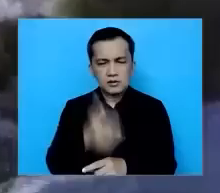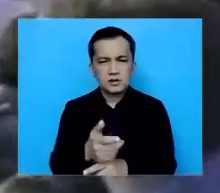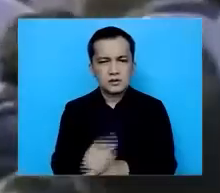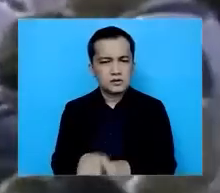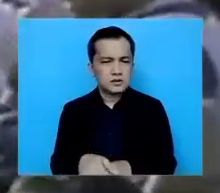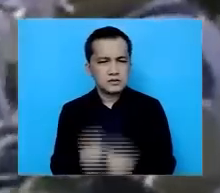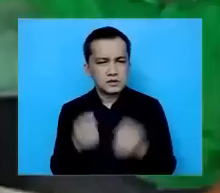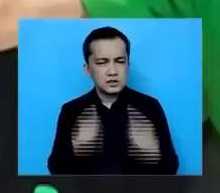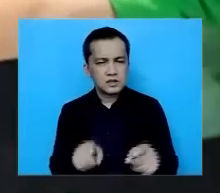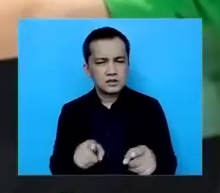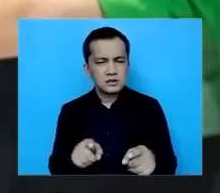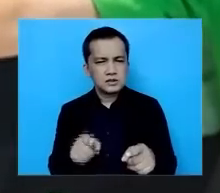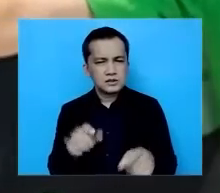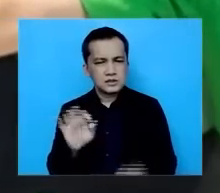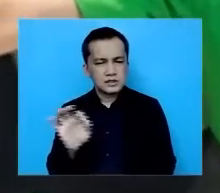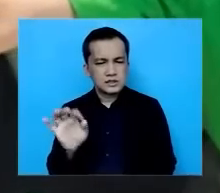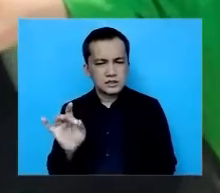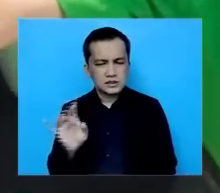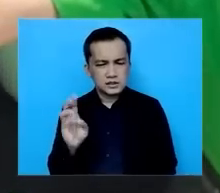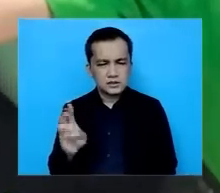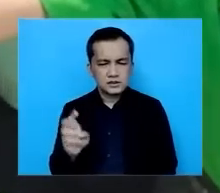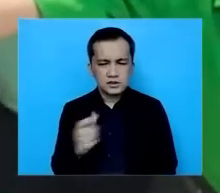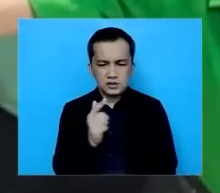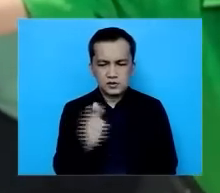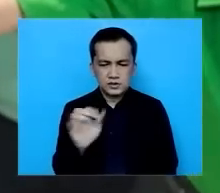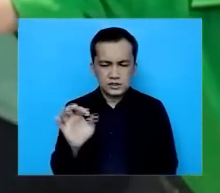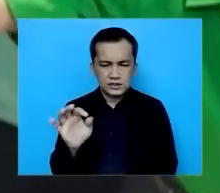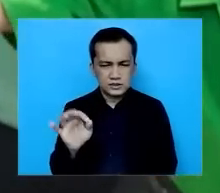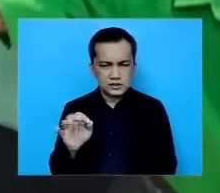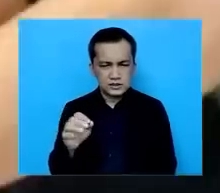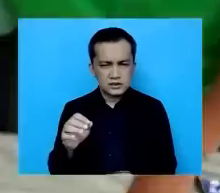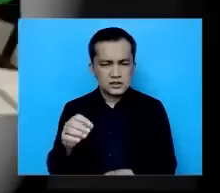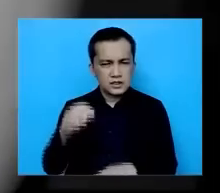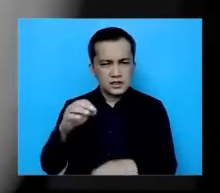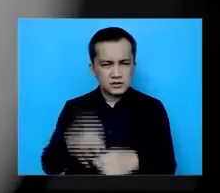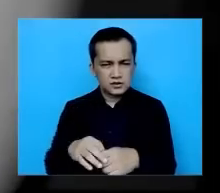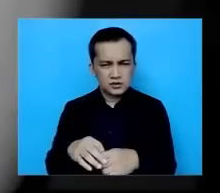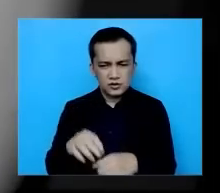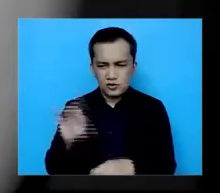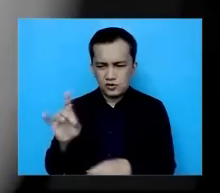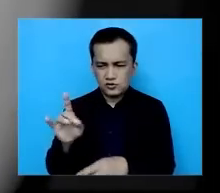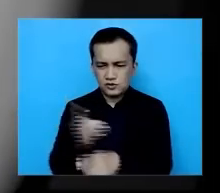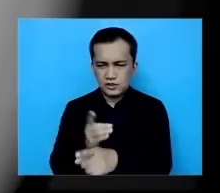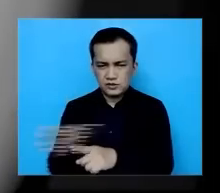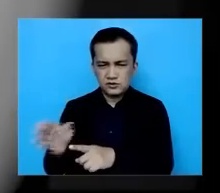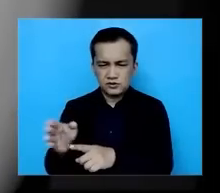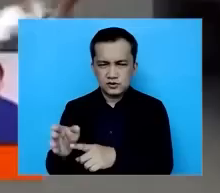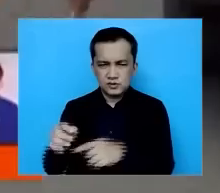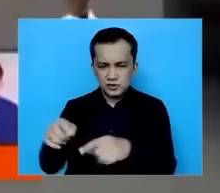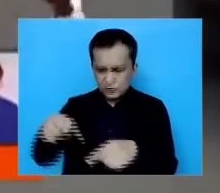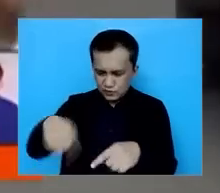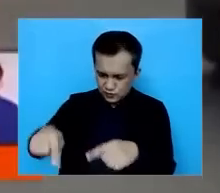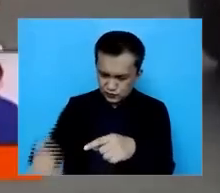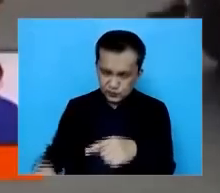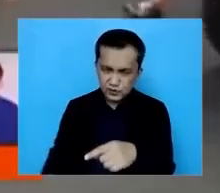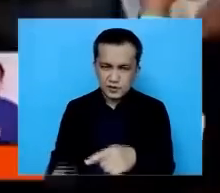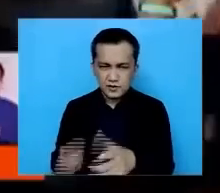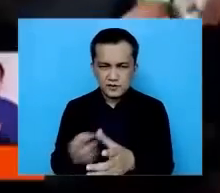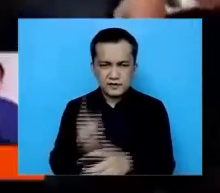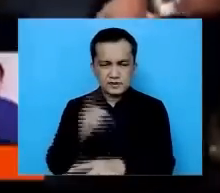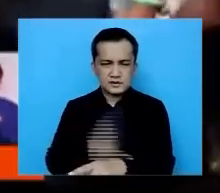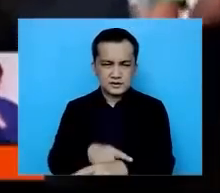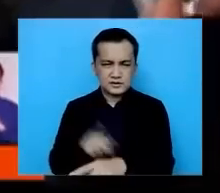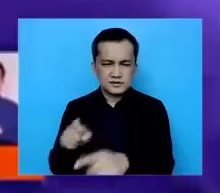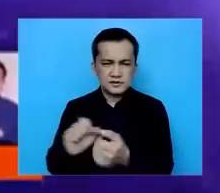1986. Kung noong 2019 elections, ang 8 diretso ay diretso sa Inidoro at ang pinakaunang pagkakataon pa mula noong